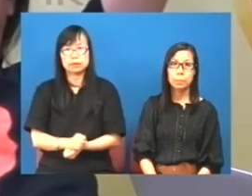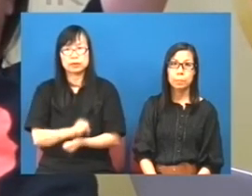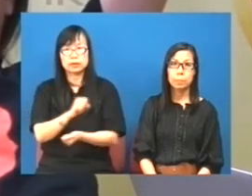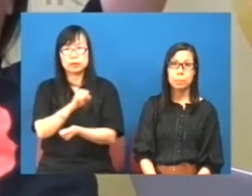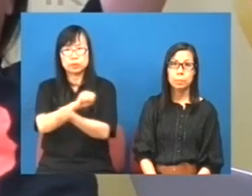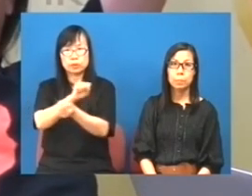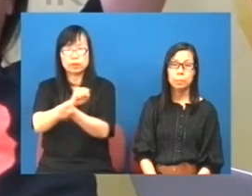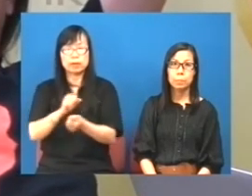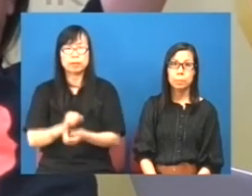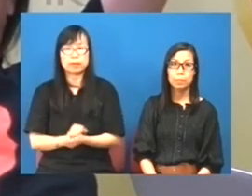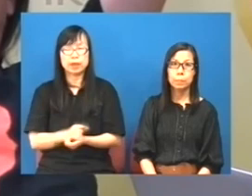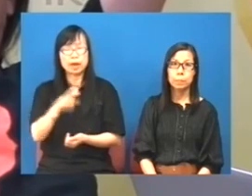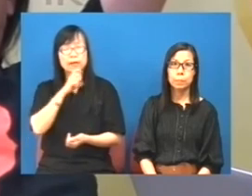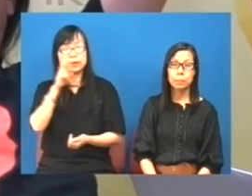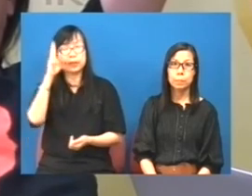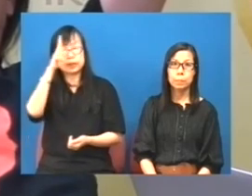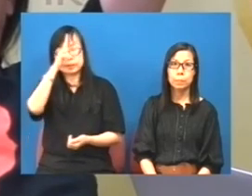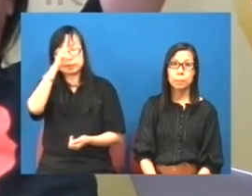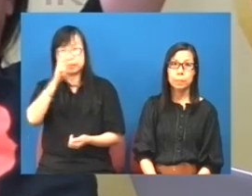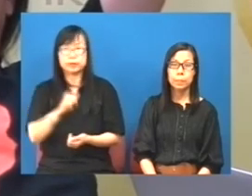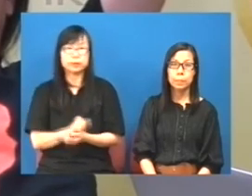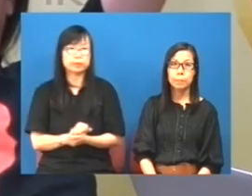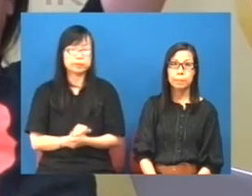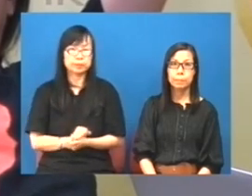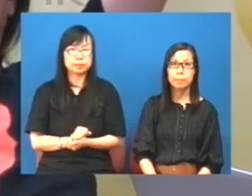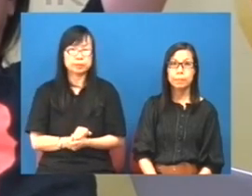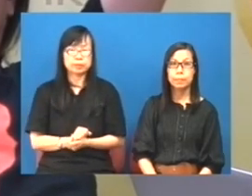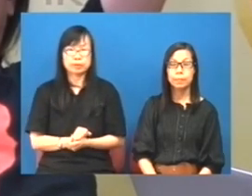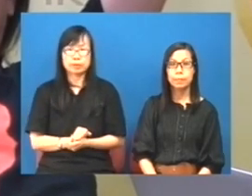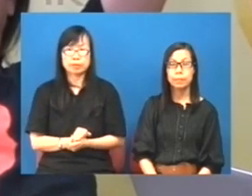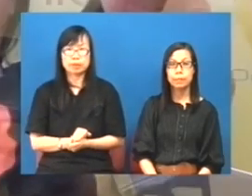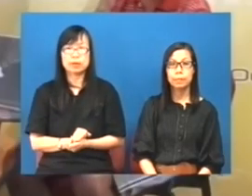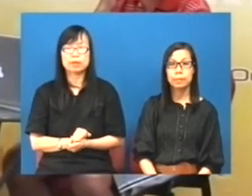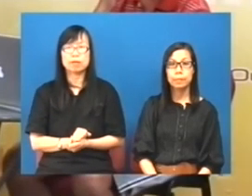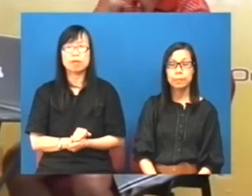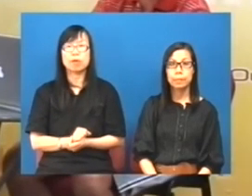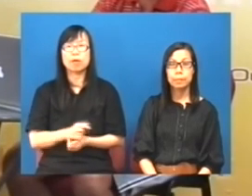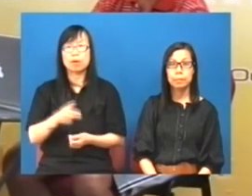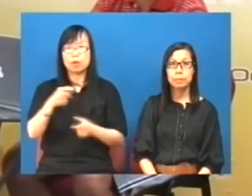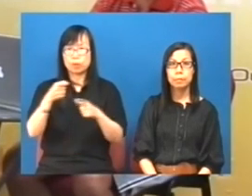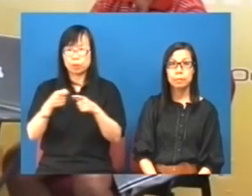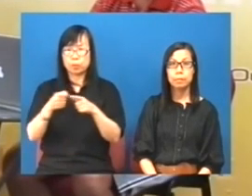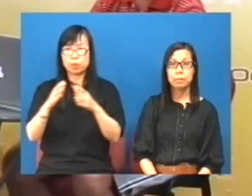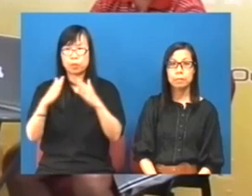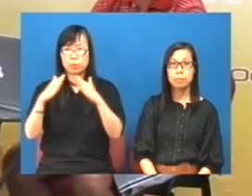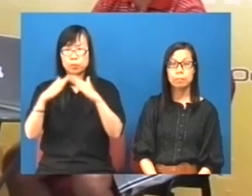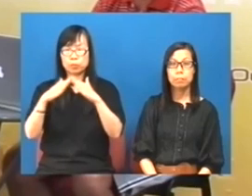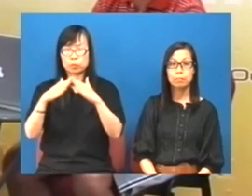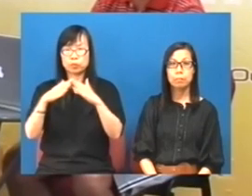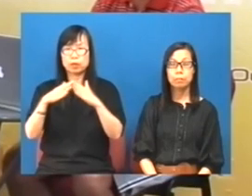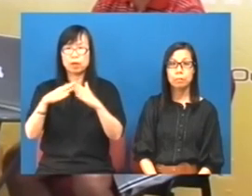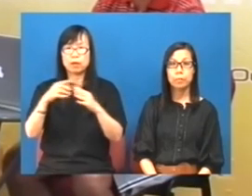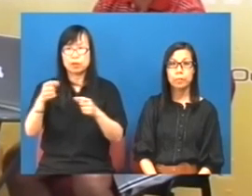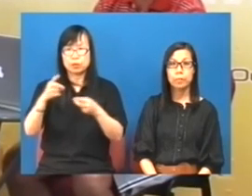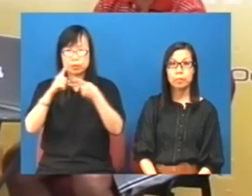政府的公務局的人就把那個